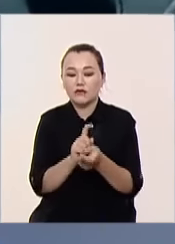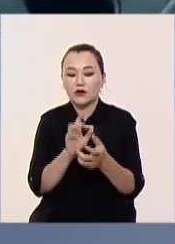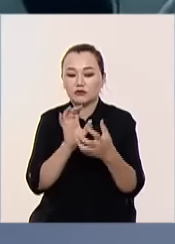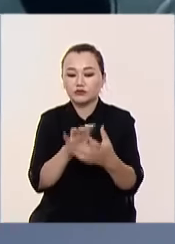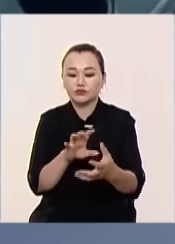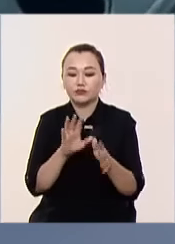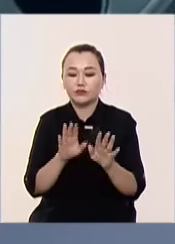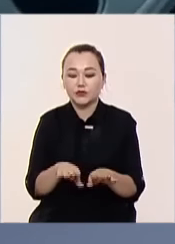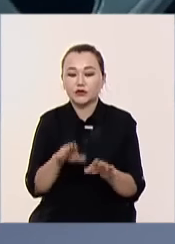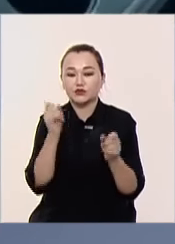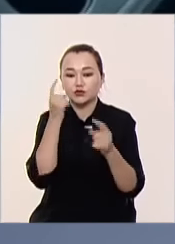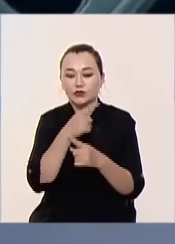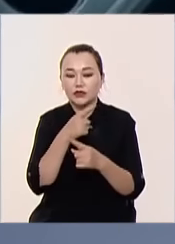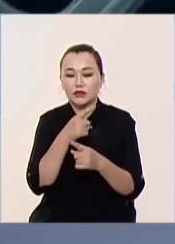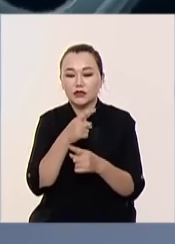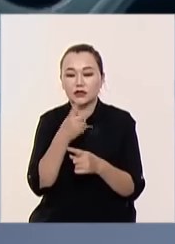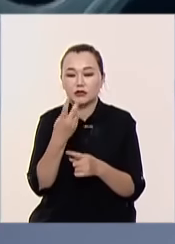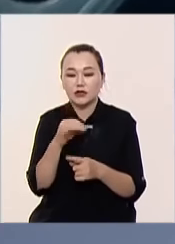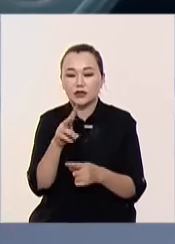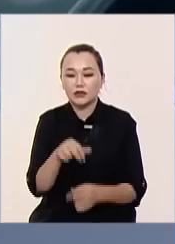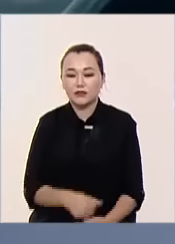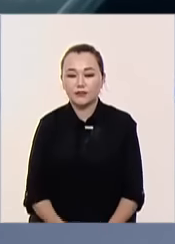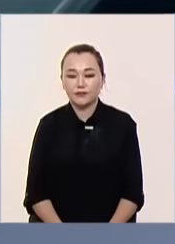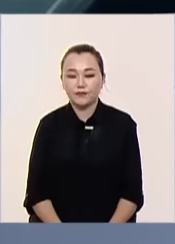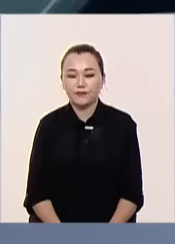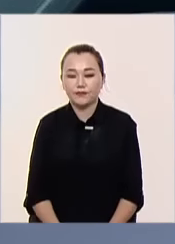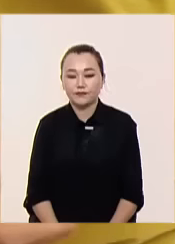общественном транспорте, узнавала Лейла Ауэсова.